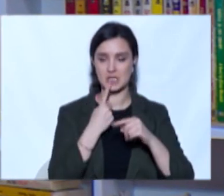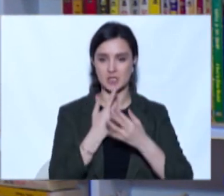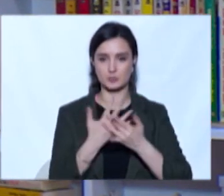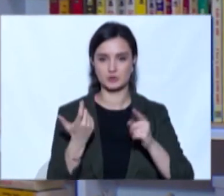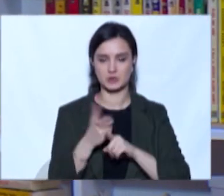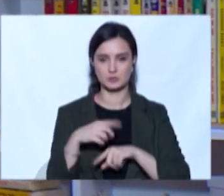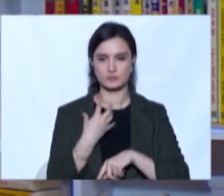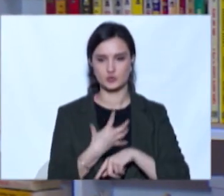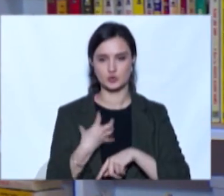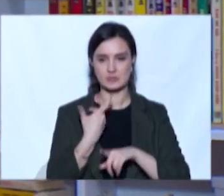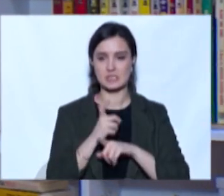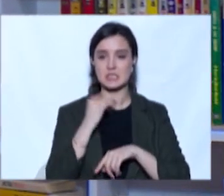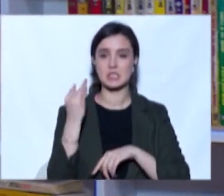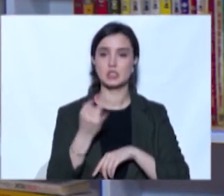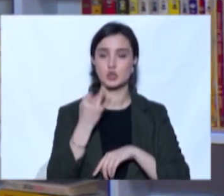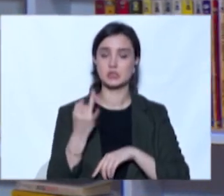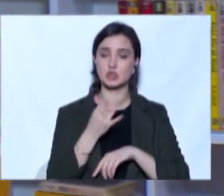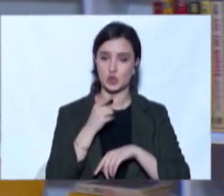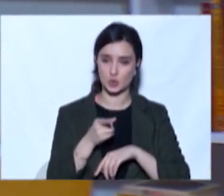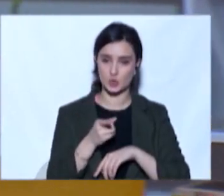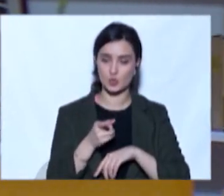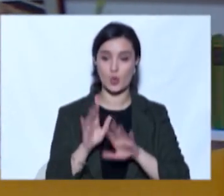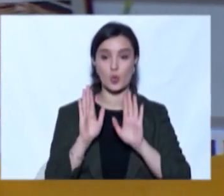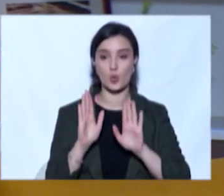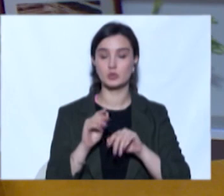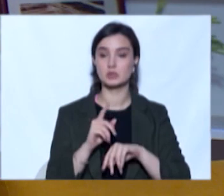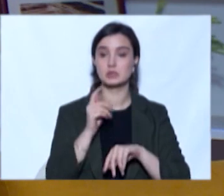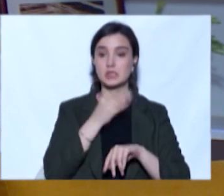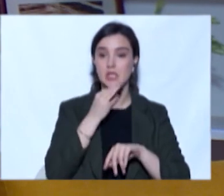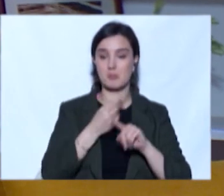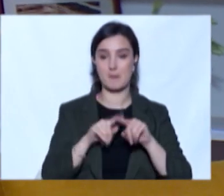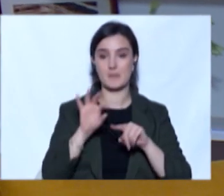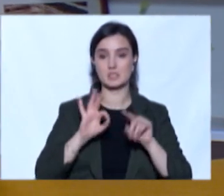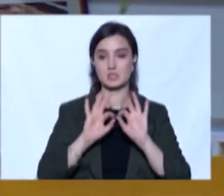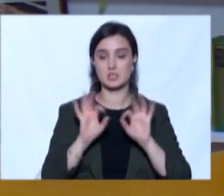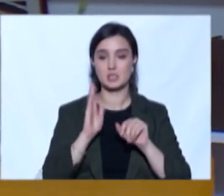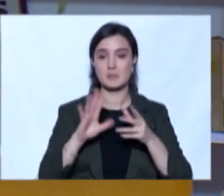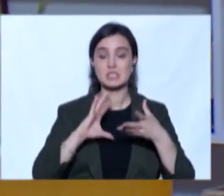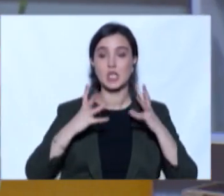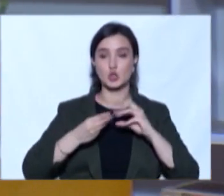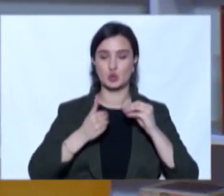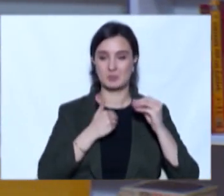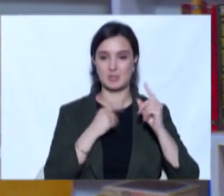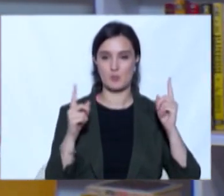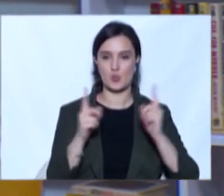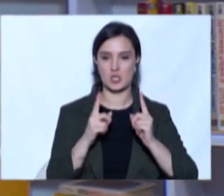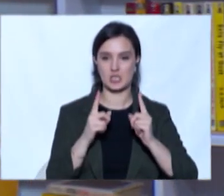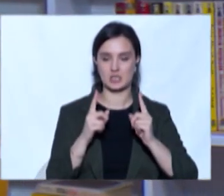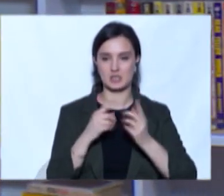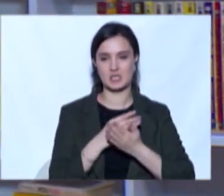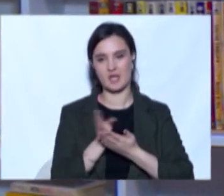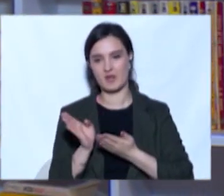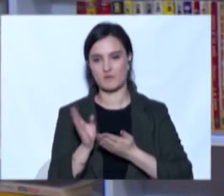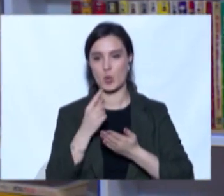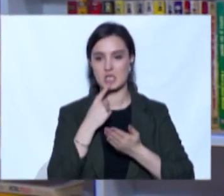ძალიან მნიშვნელოვანია, ძალიან საინტერესოა. ოღონდ თანა მრავალფეროვნებაზე ვიტყოდით, საერთოდ მინდა პატარა გადახვევა